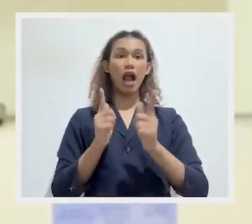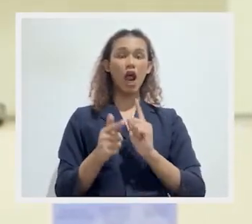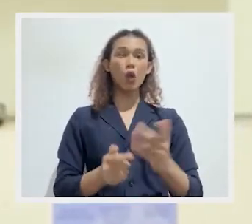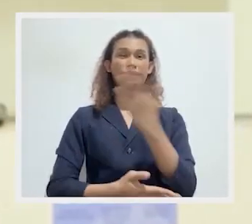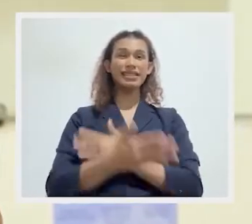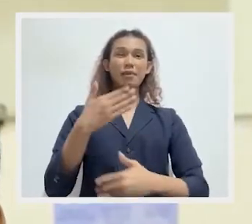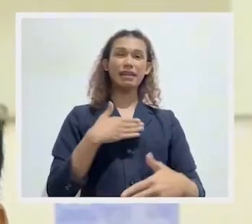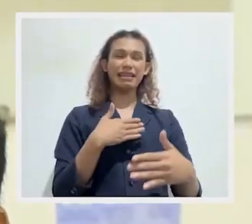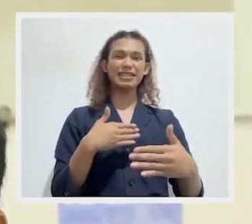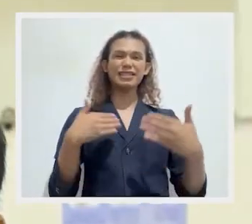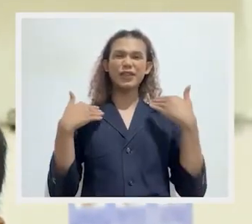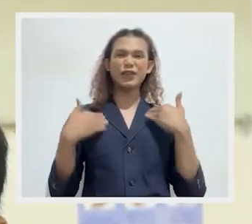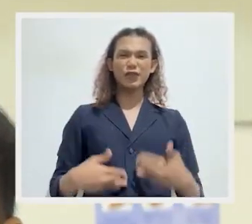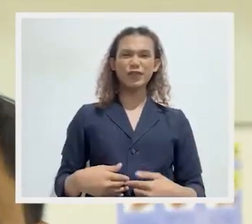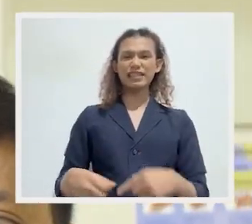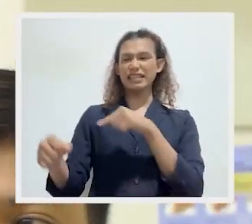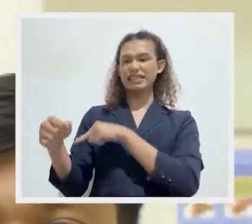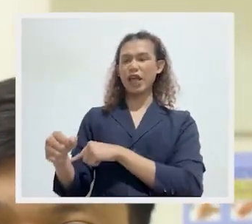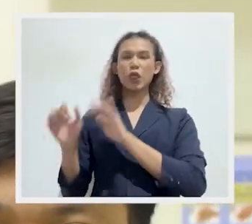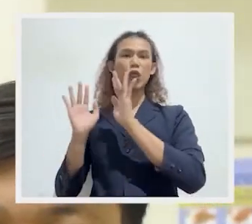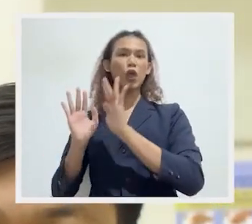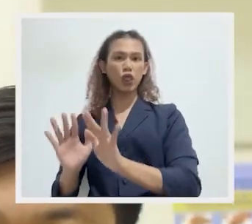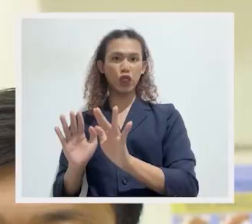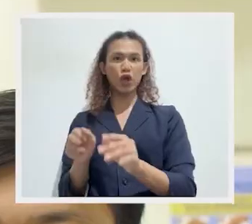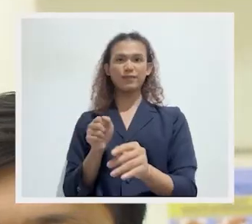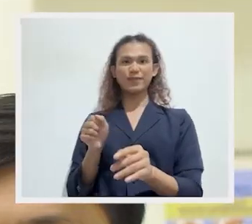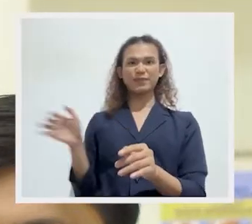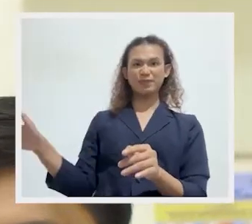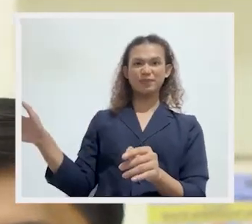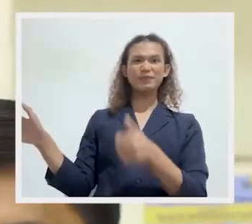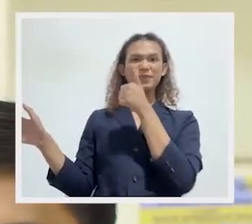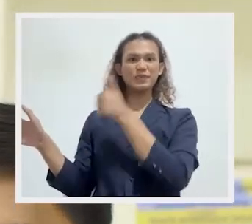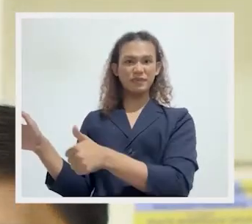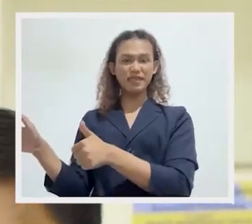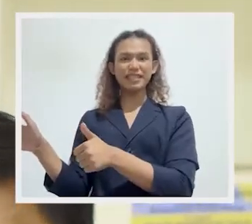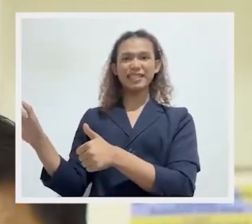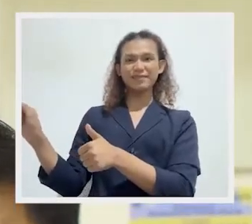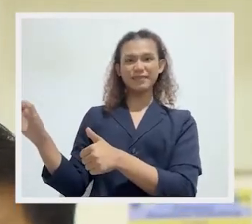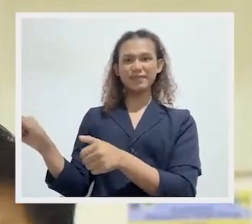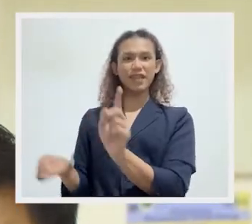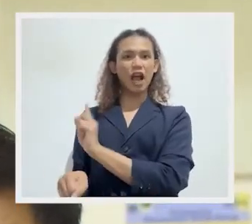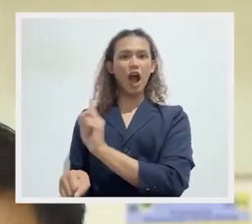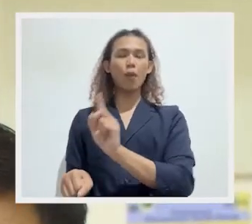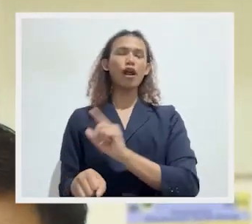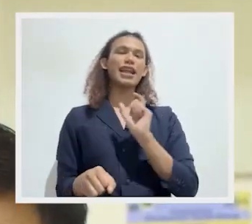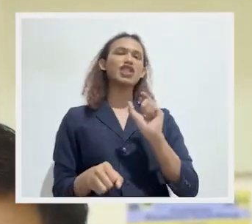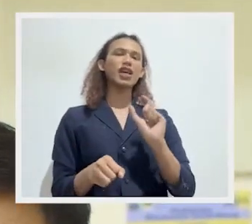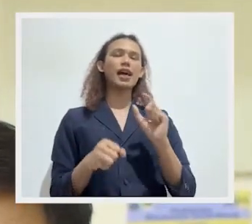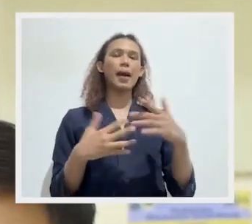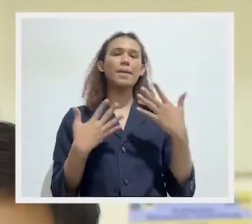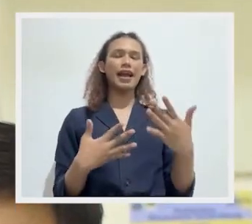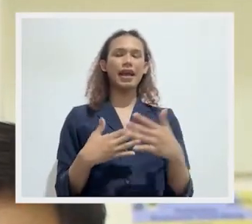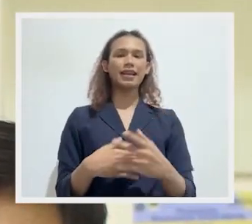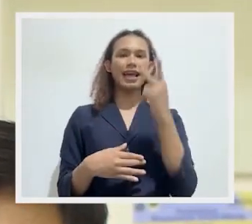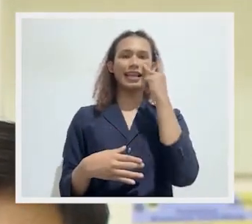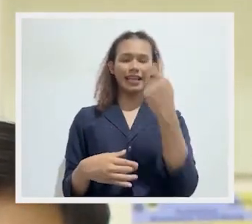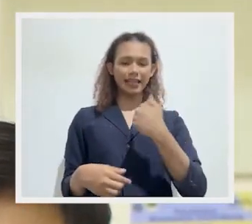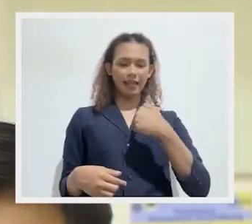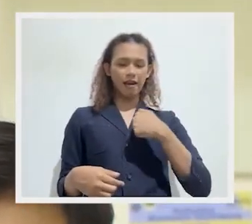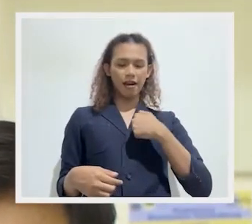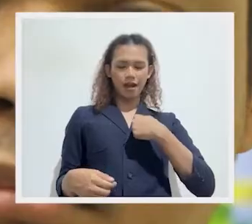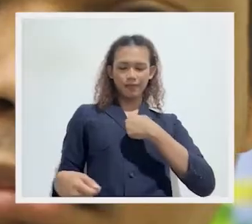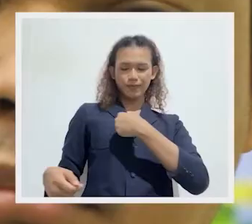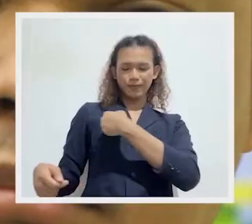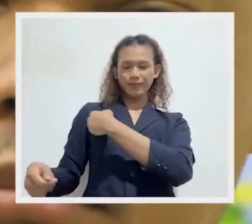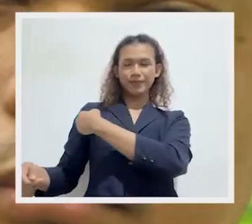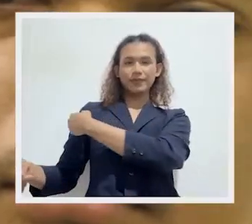Jika pasien disabilitas hanya mempunyai satu lengan yang dapat direntangkan tanpa dikepal, maka pengukuran dimulai dari titik